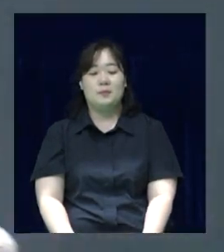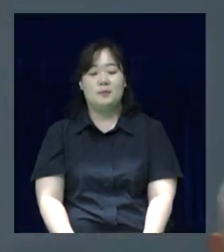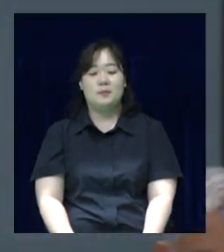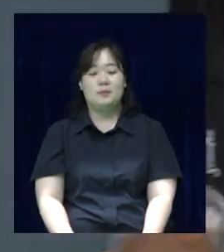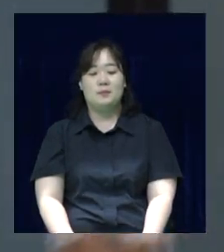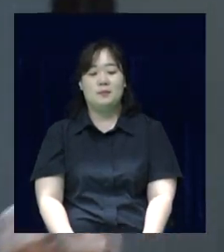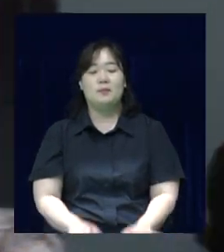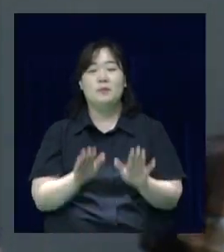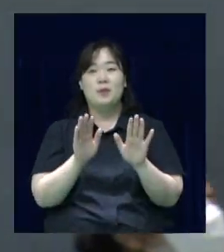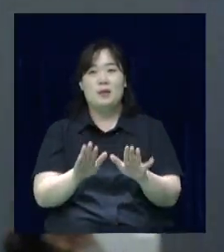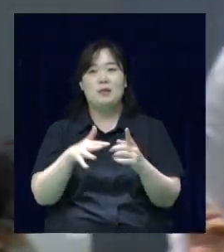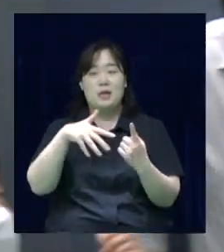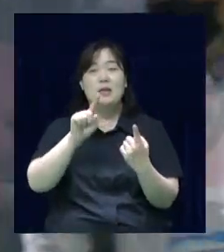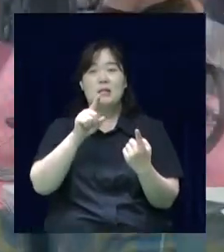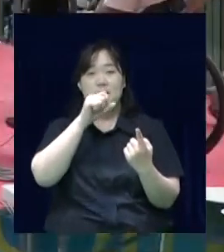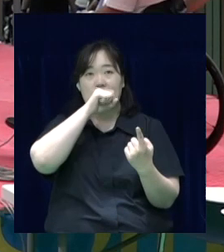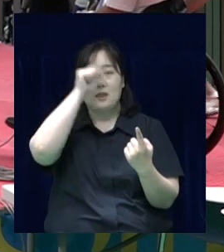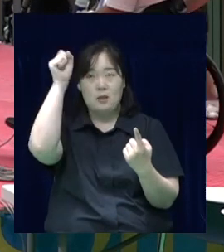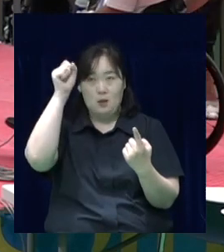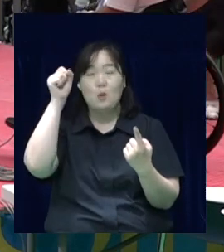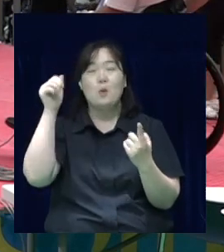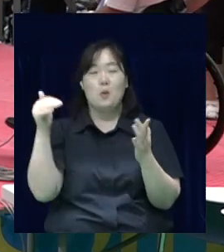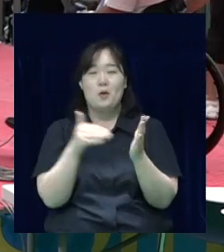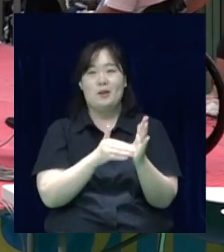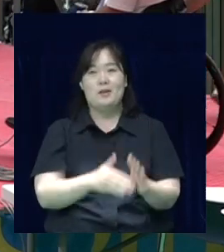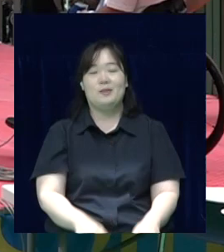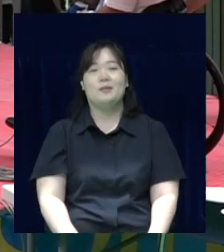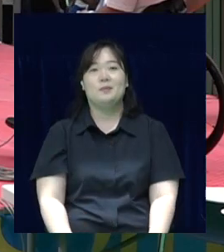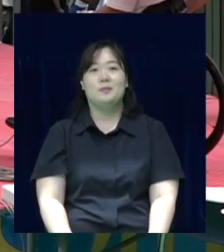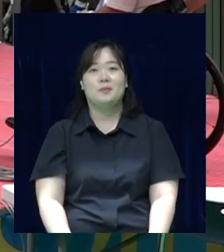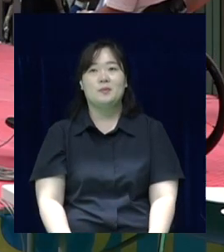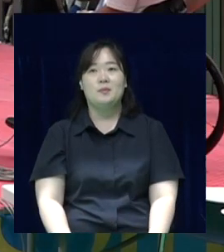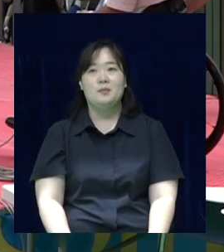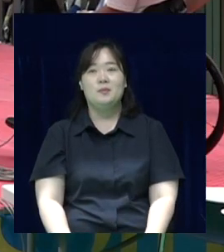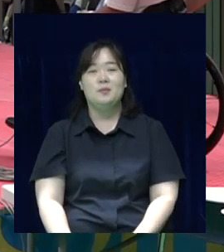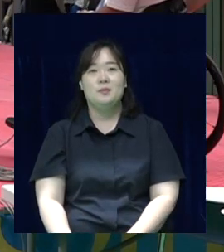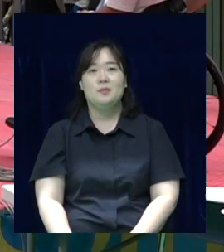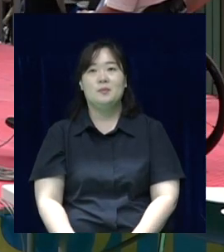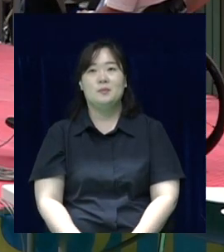자, 이렇게 박정훈의 1차 시도 성공으로 마감을 지었고요.